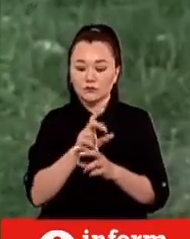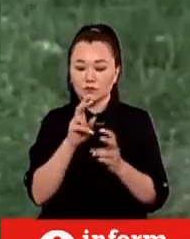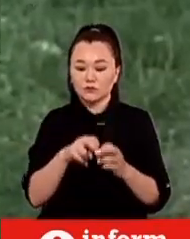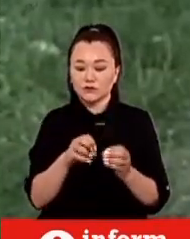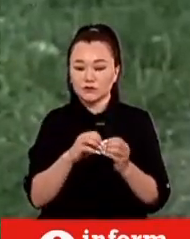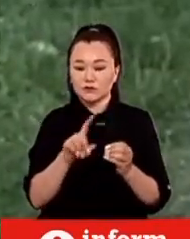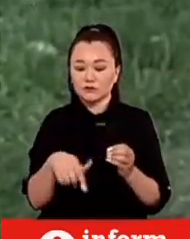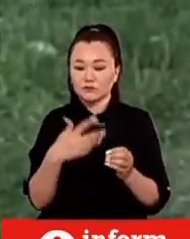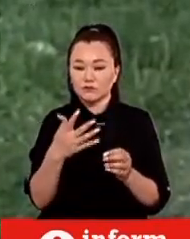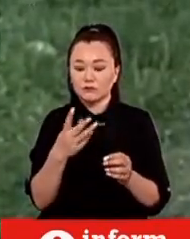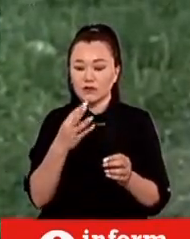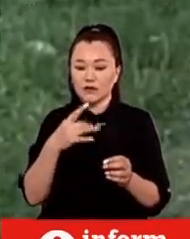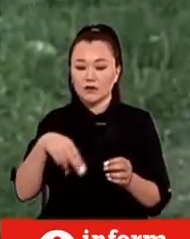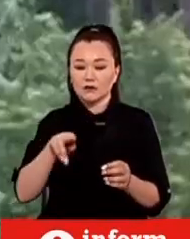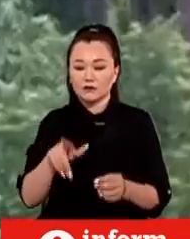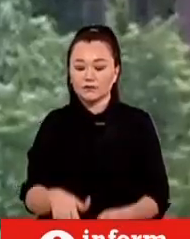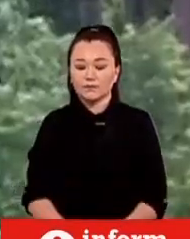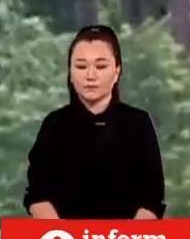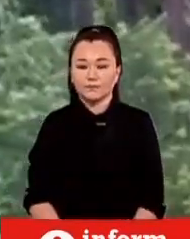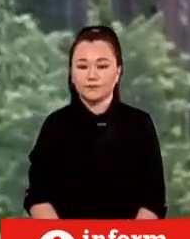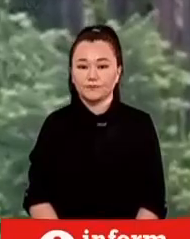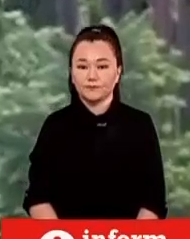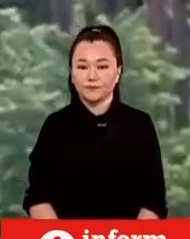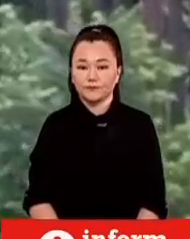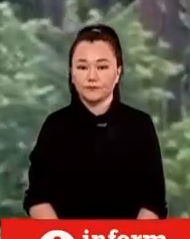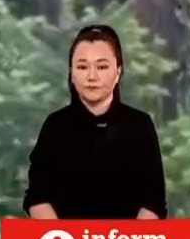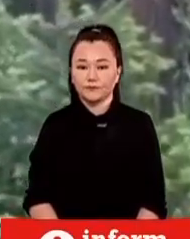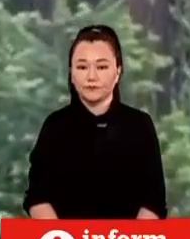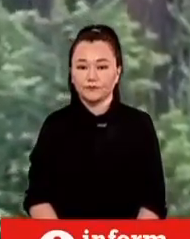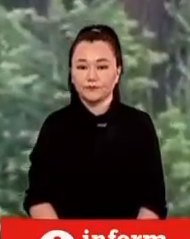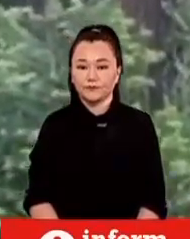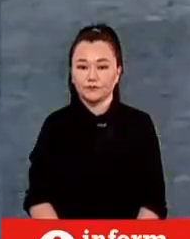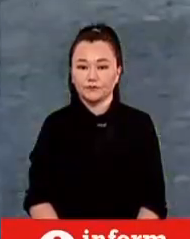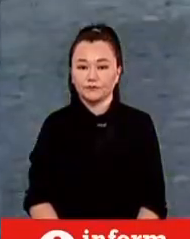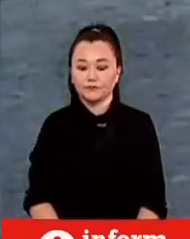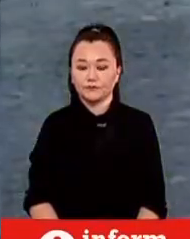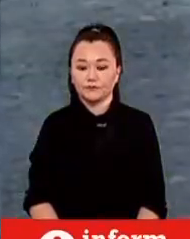10,5 миллиардов тенге. Жанна Расылханова, Информбюро, Восточно-Казахстанская область.